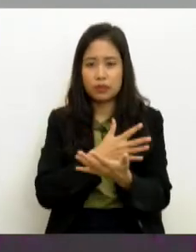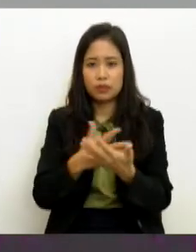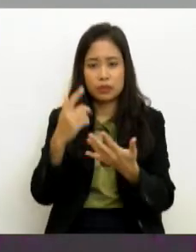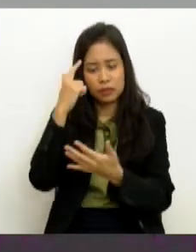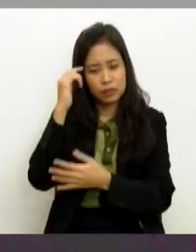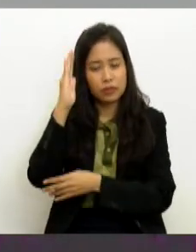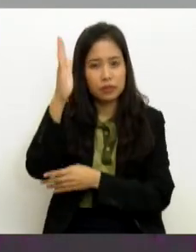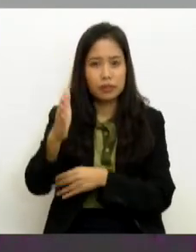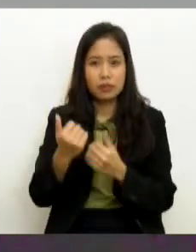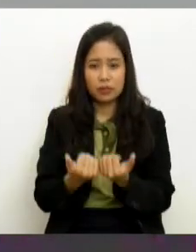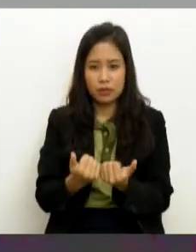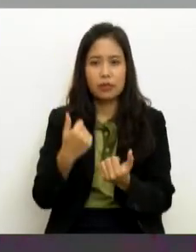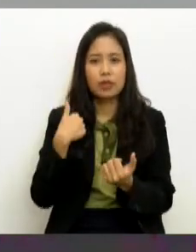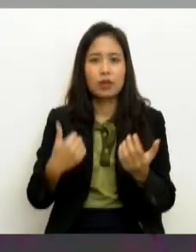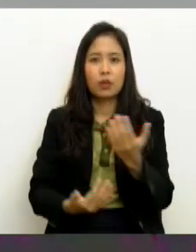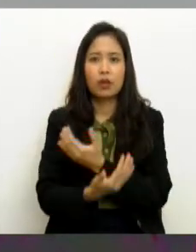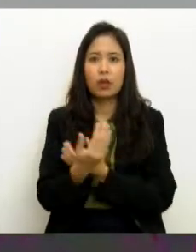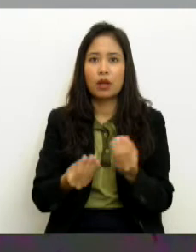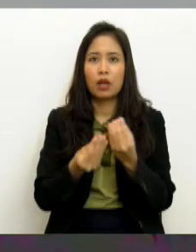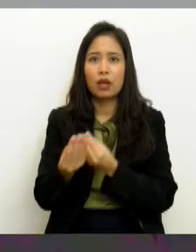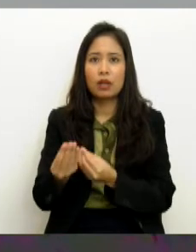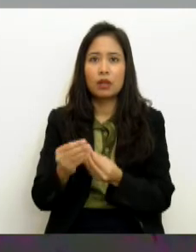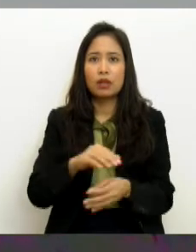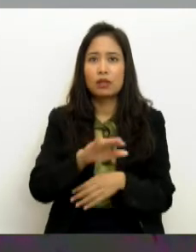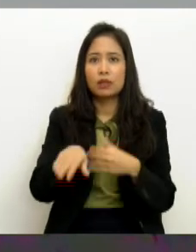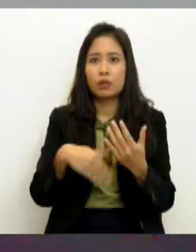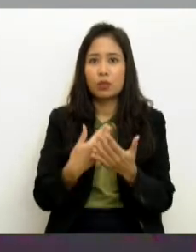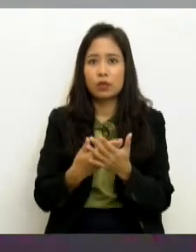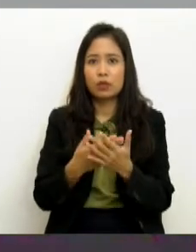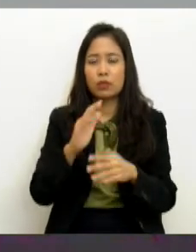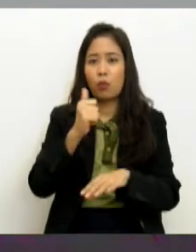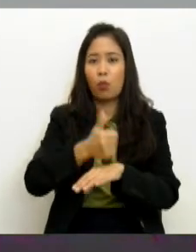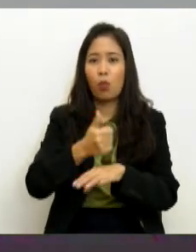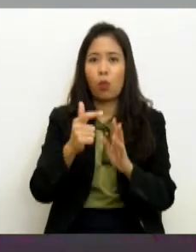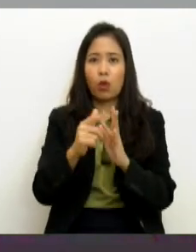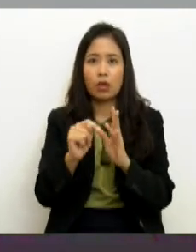ย่างดีในโอกาสนี้ผมก็ขอเน้นย้ำให้ท่านผู้ในการเขต